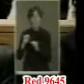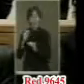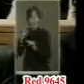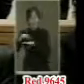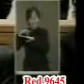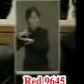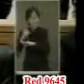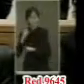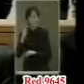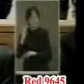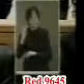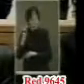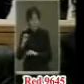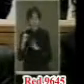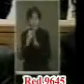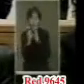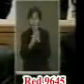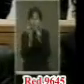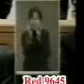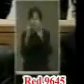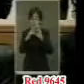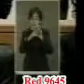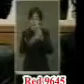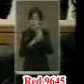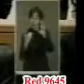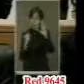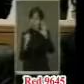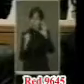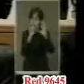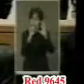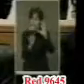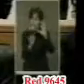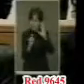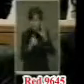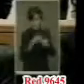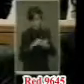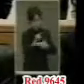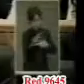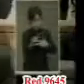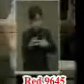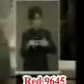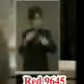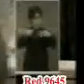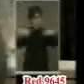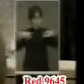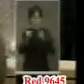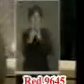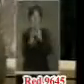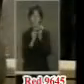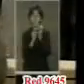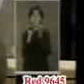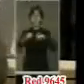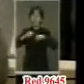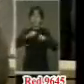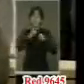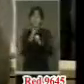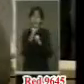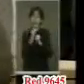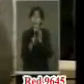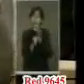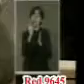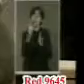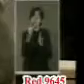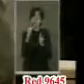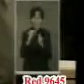มีอยู่ในรัฐธรรมนูญปี50หรือไม่ข้อเรียกร้องมันขัดกันเองแปลความว่าถ้าไม่ฉีกรัฐธรรมนูญแก้ไขรัฐธรรมนูญ